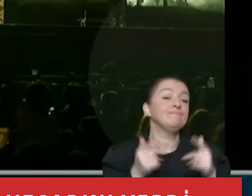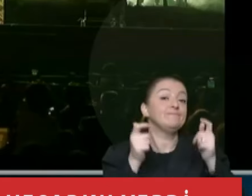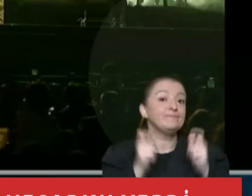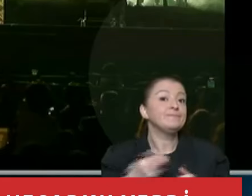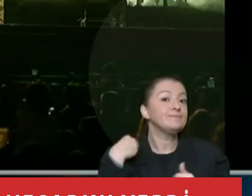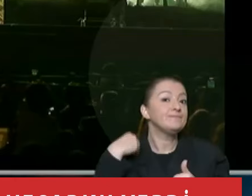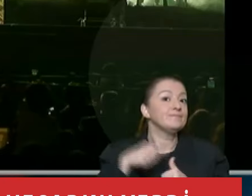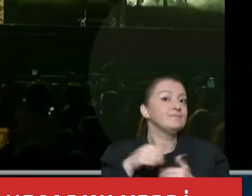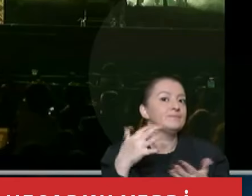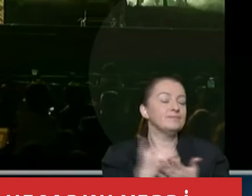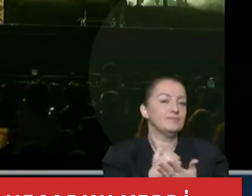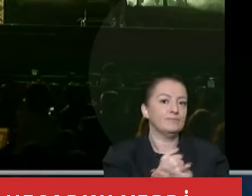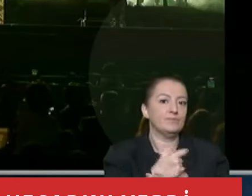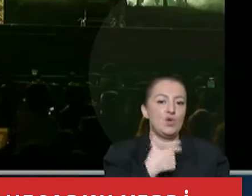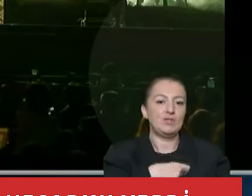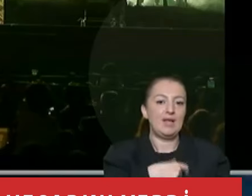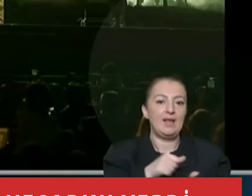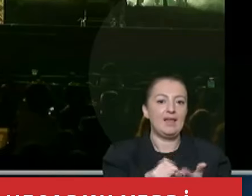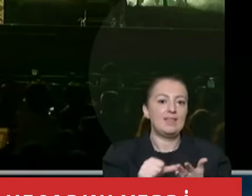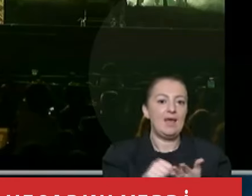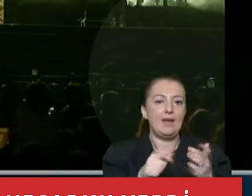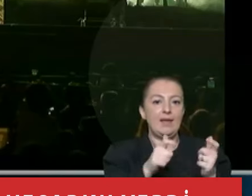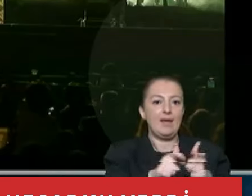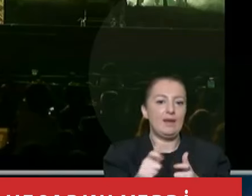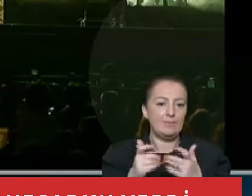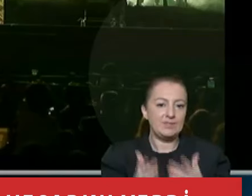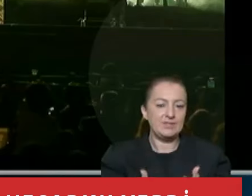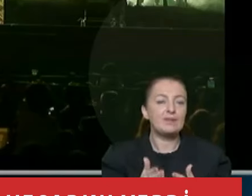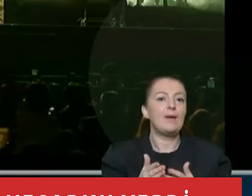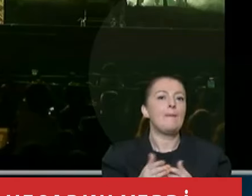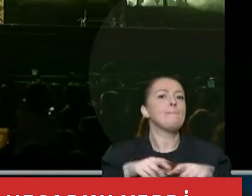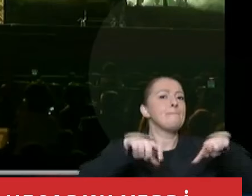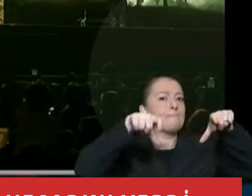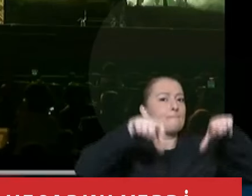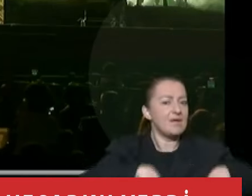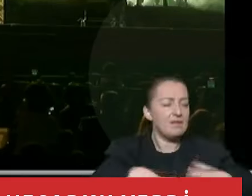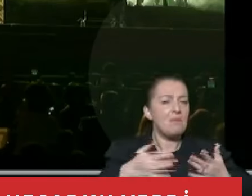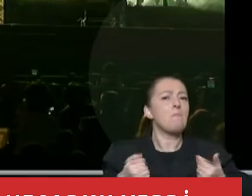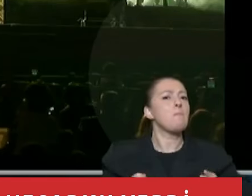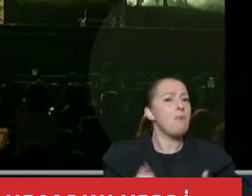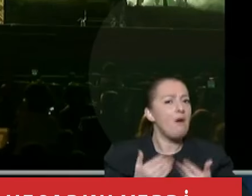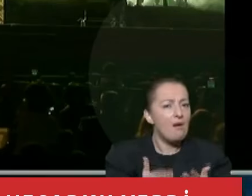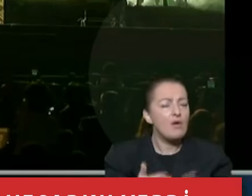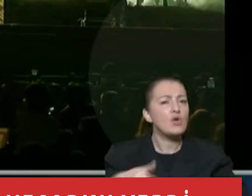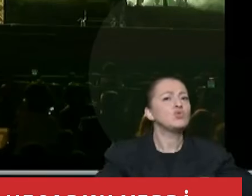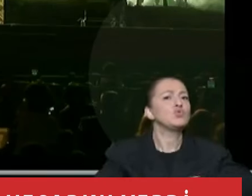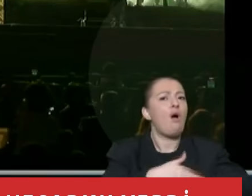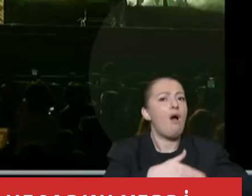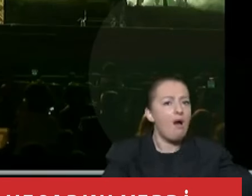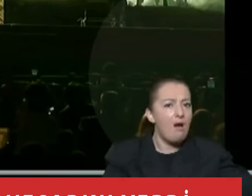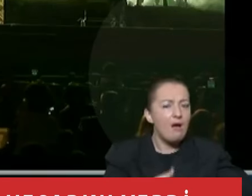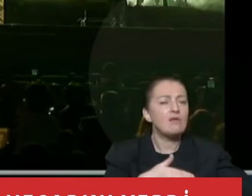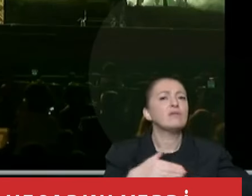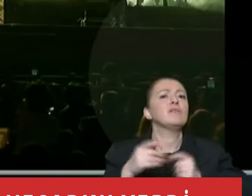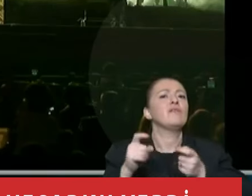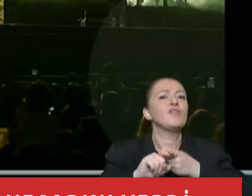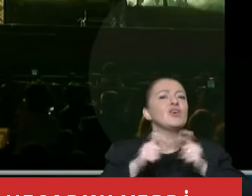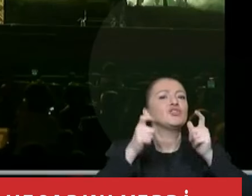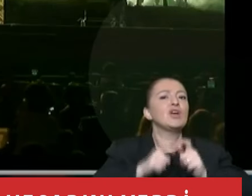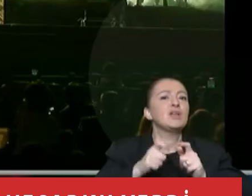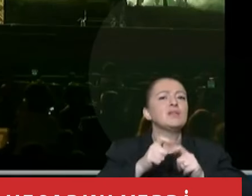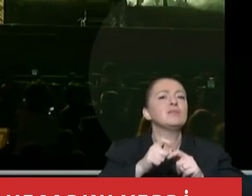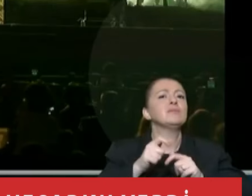yeniden kazandırdığımız özellikle tarihi mekanlarımız da meydanlarda parklarda sokaklarda ve şehrin dört bir